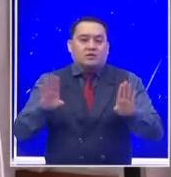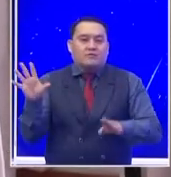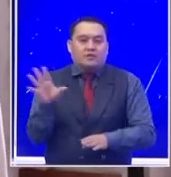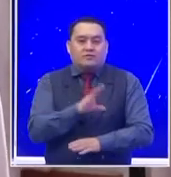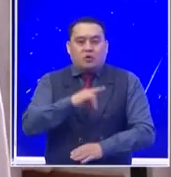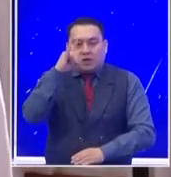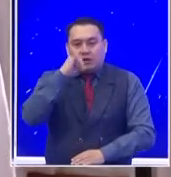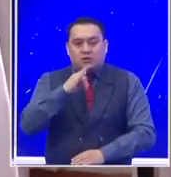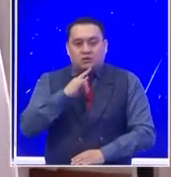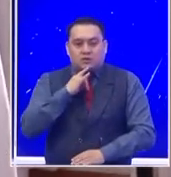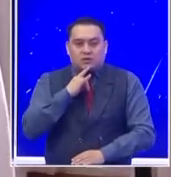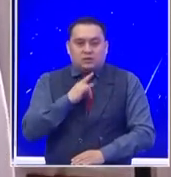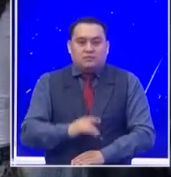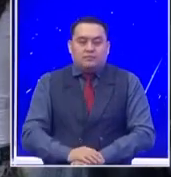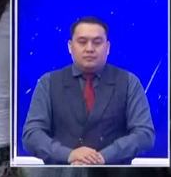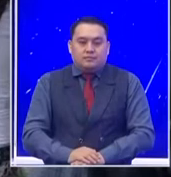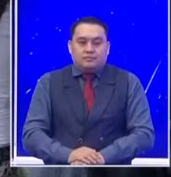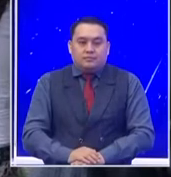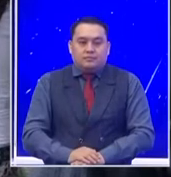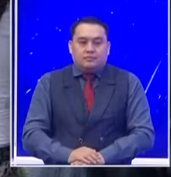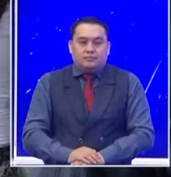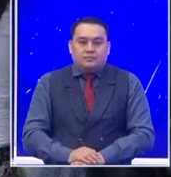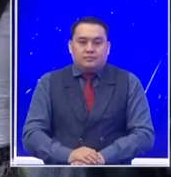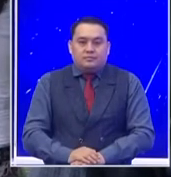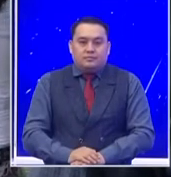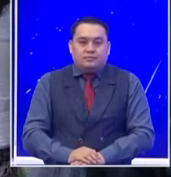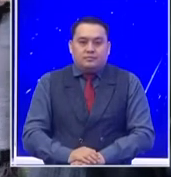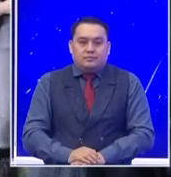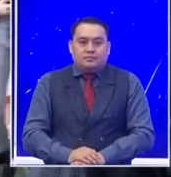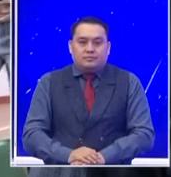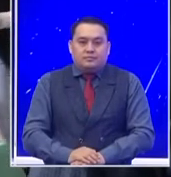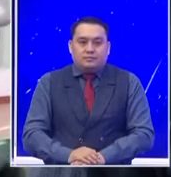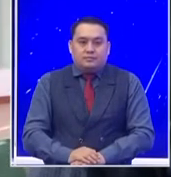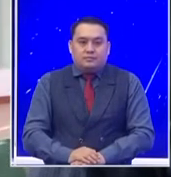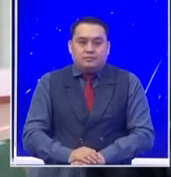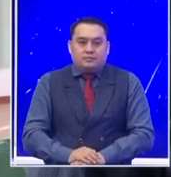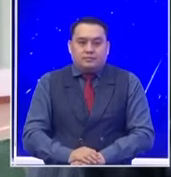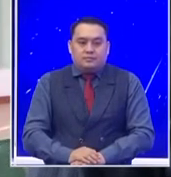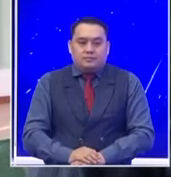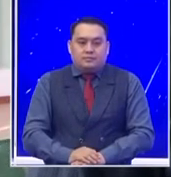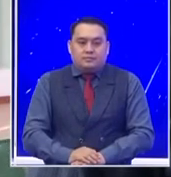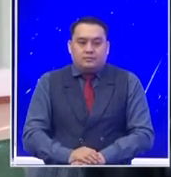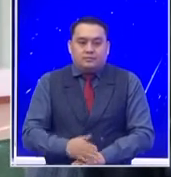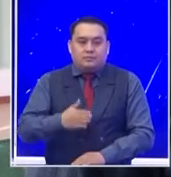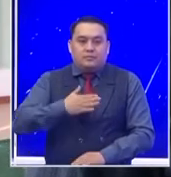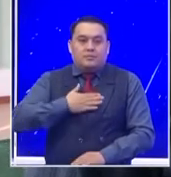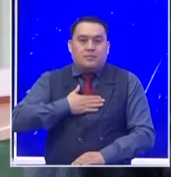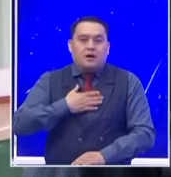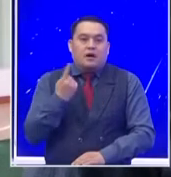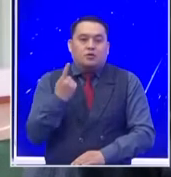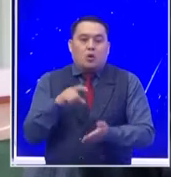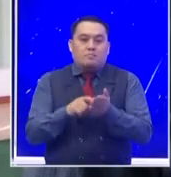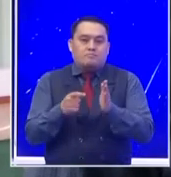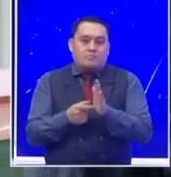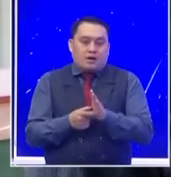уголках страны и в республике кипр world обрище верха на 200 г хоть мы и с одной мастерскую вышли